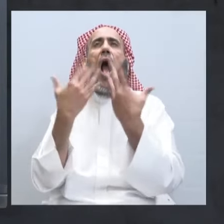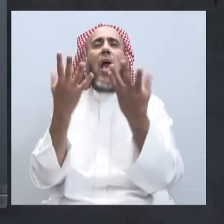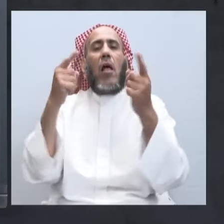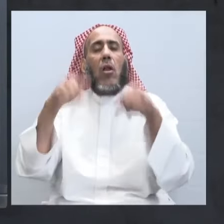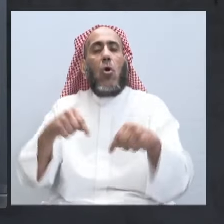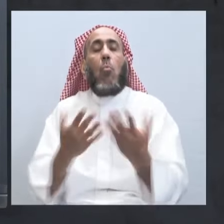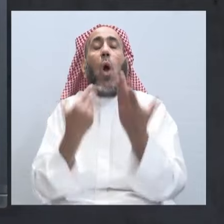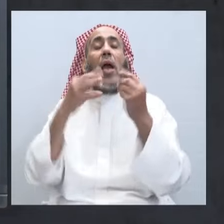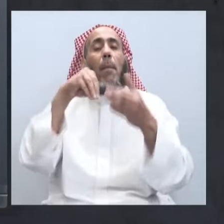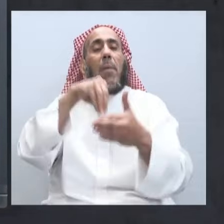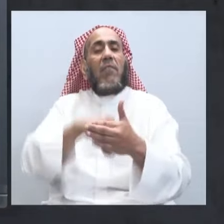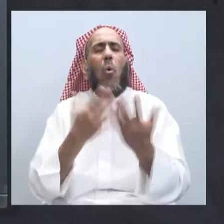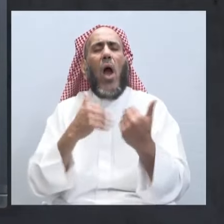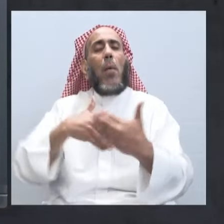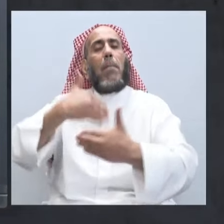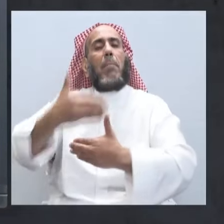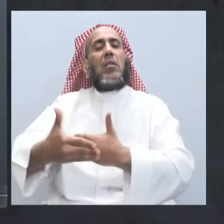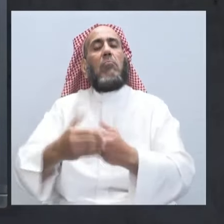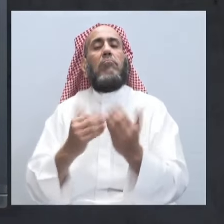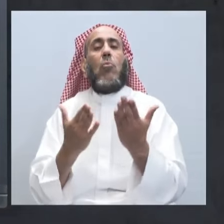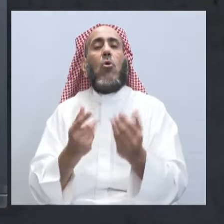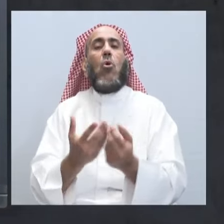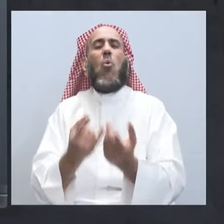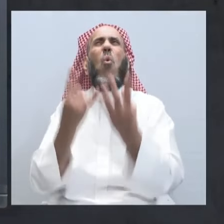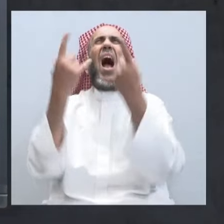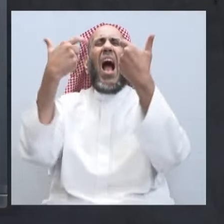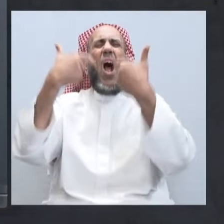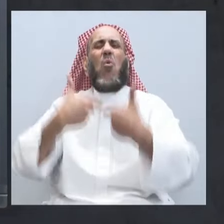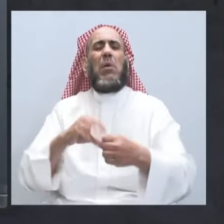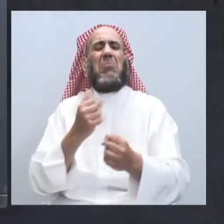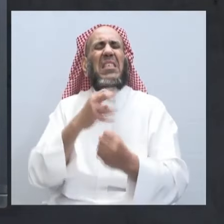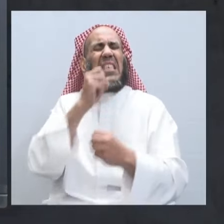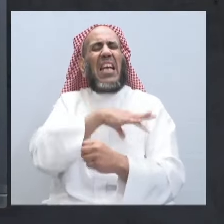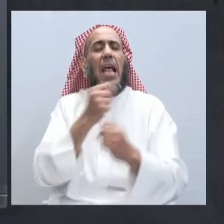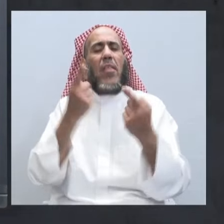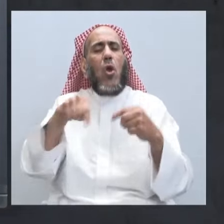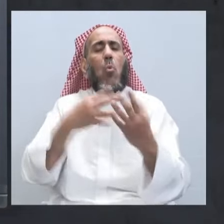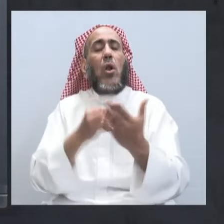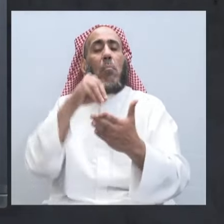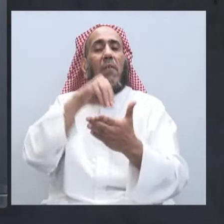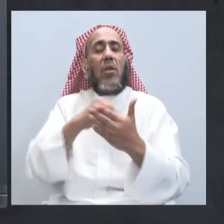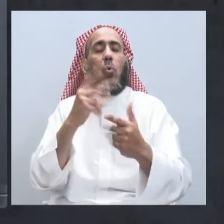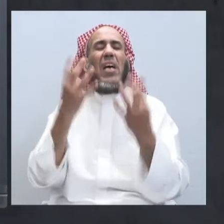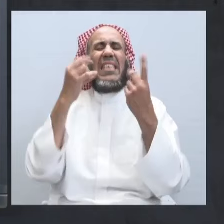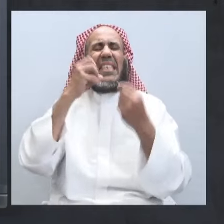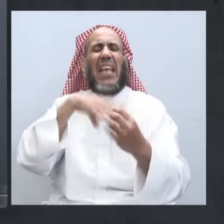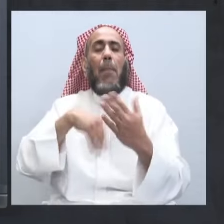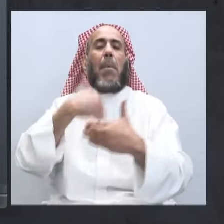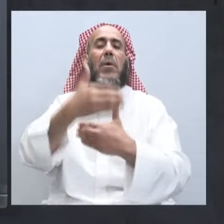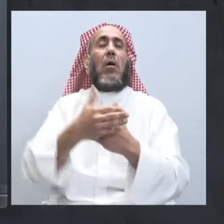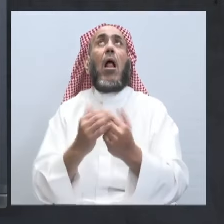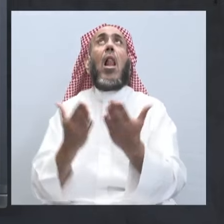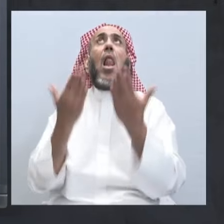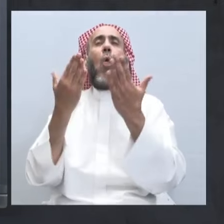وخير ما فيه وخير ما بعده واعوذ بك من شر هذا اليوم وشر ما فيه وشر ما بعده